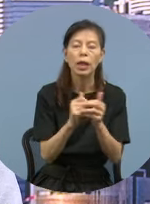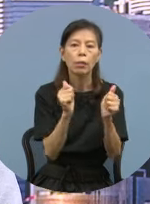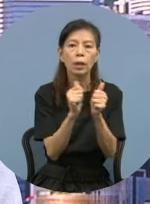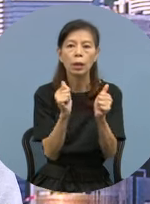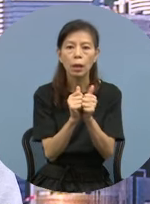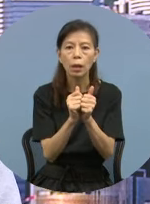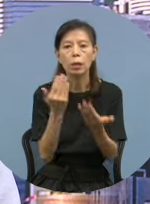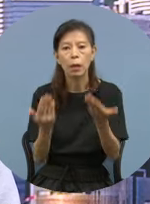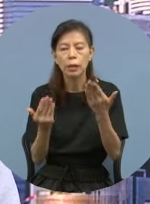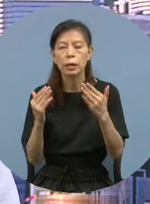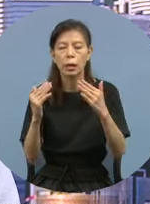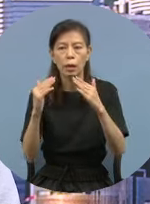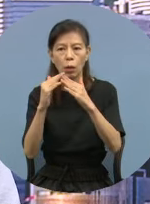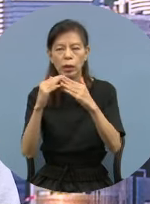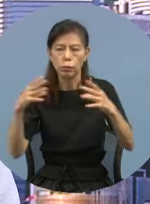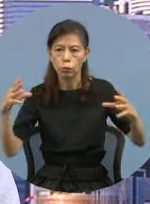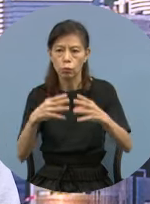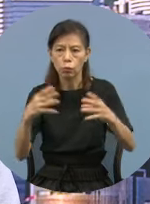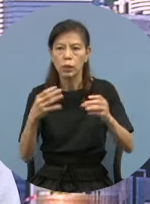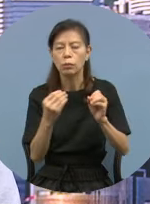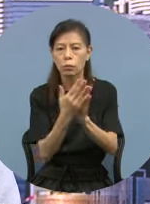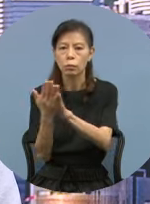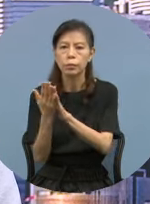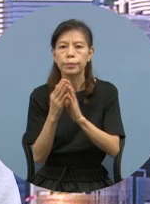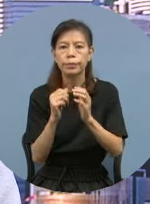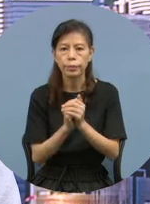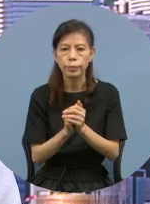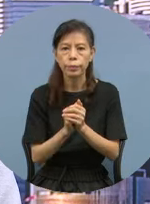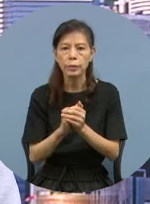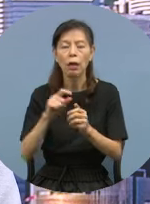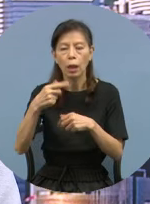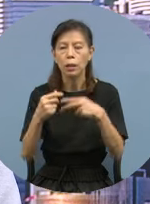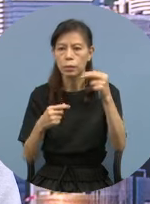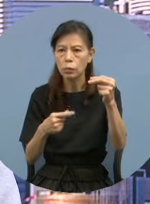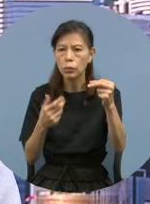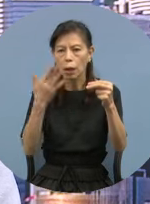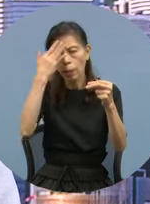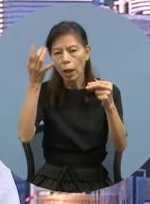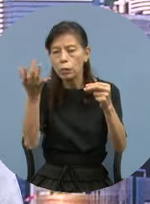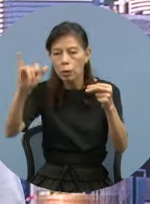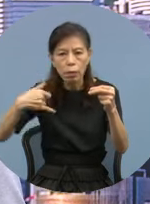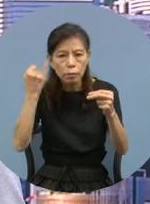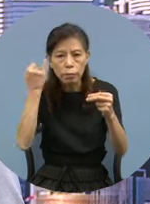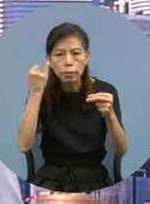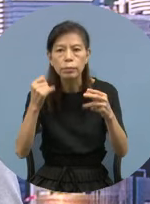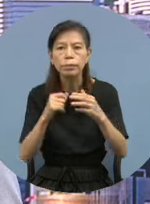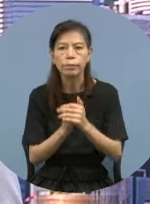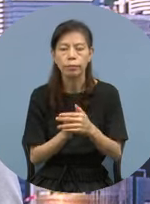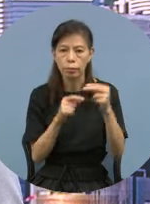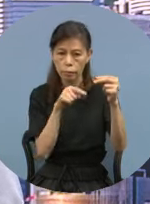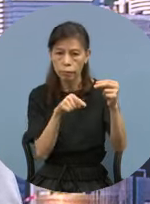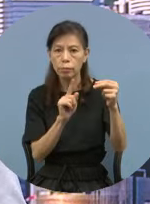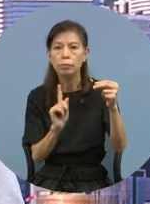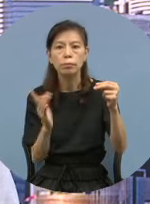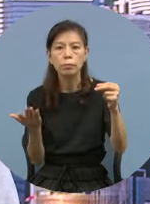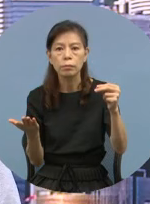友或者是家居聚會的個案，另外有7宗是沒有源頭的個案。在那7宗沒有